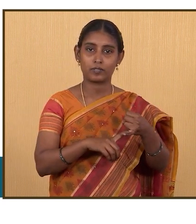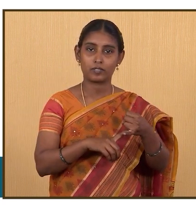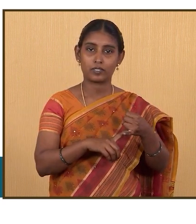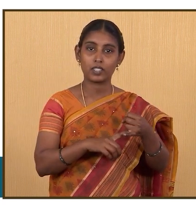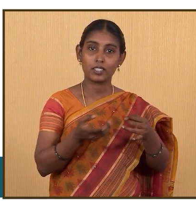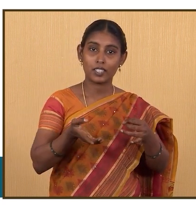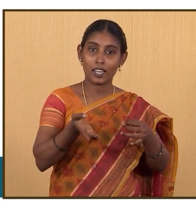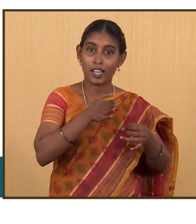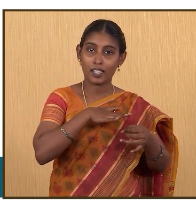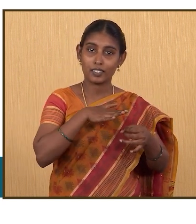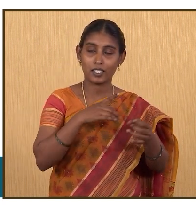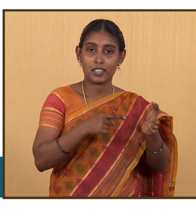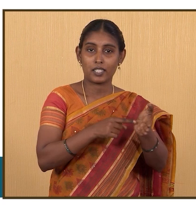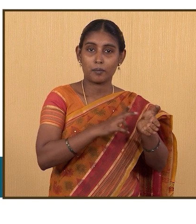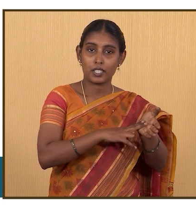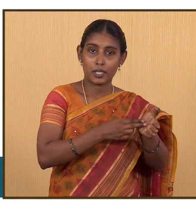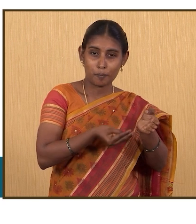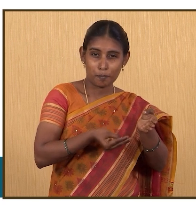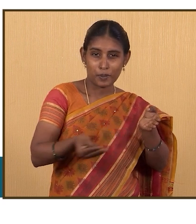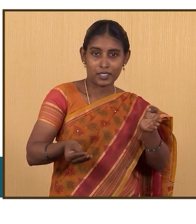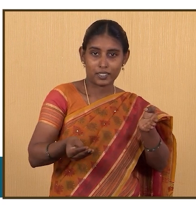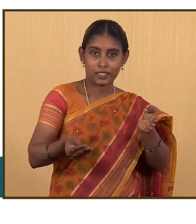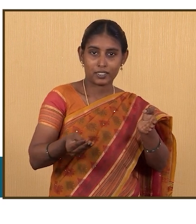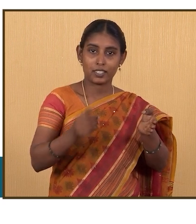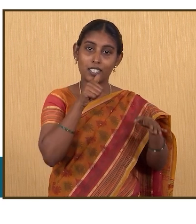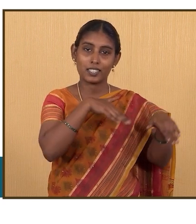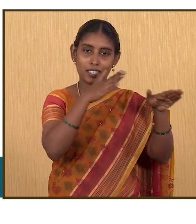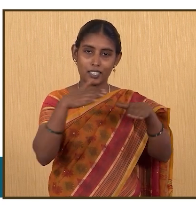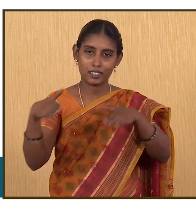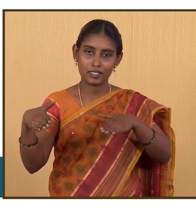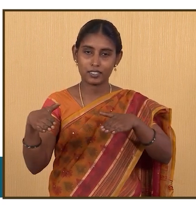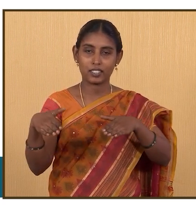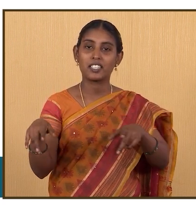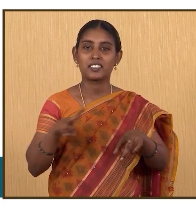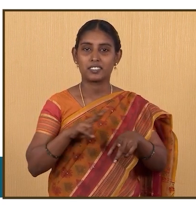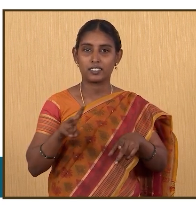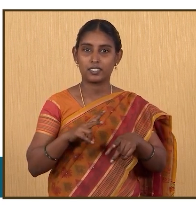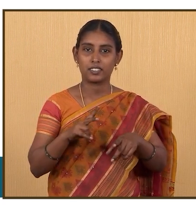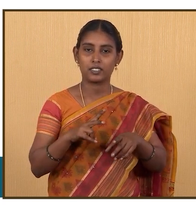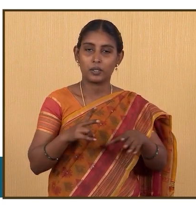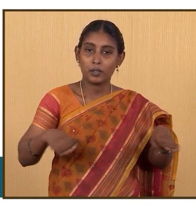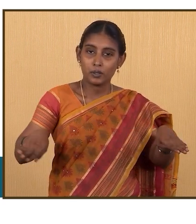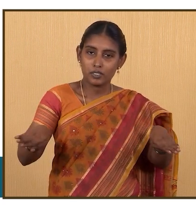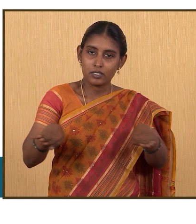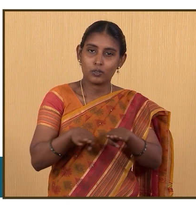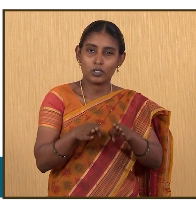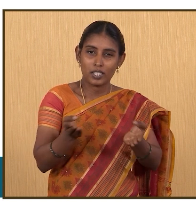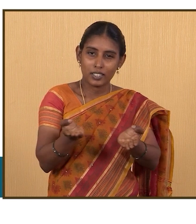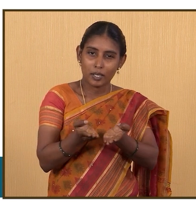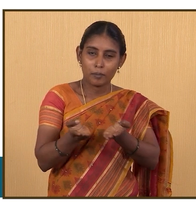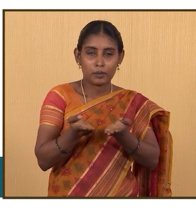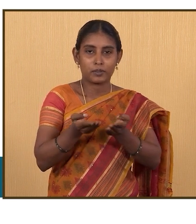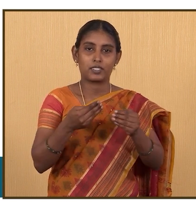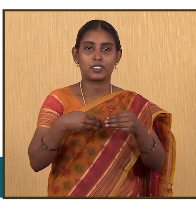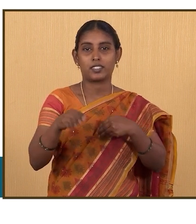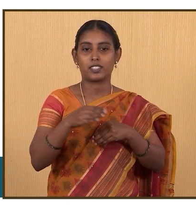நம்ம சோழமண்டல கடற்கரை, தமிழ்நாடு பக்கத்தில் இருக்குது இல்லையா, அந்த சோழமண்டல கடற்கரை, இந்த இடங்களோட தொடர்புடையதான்